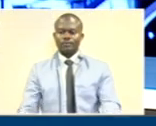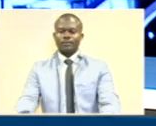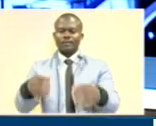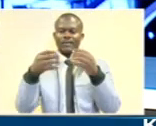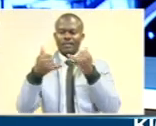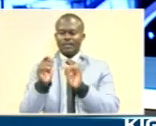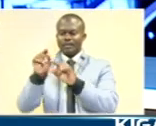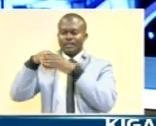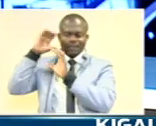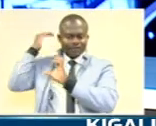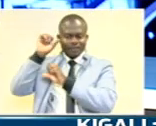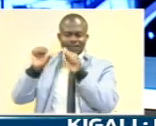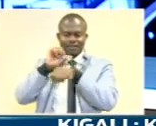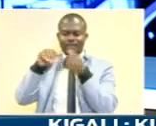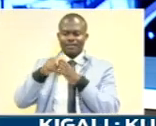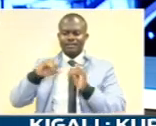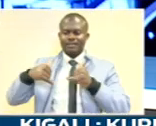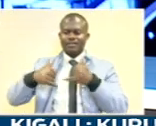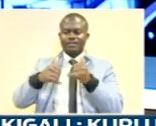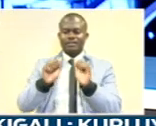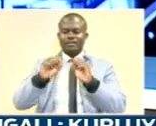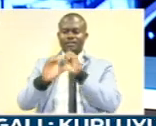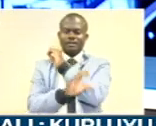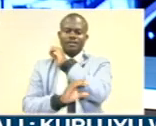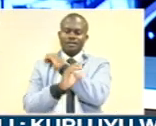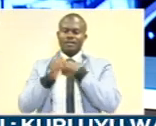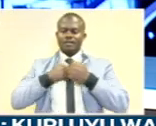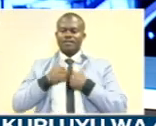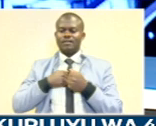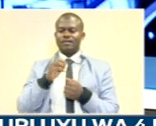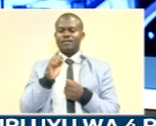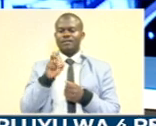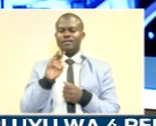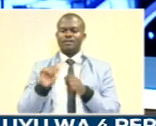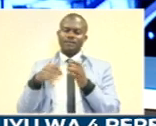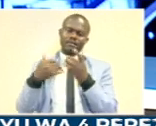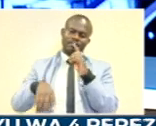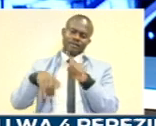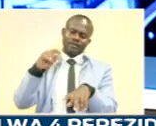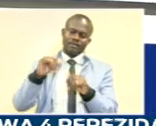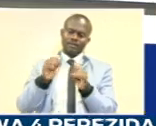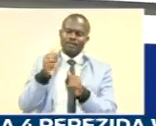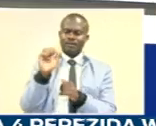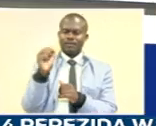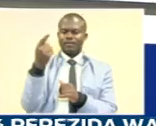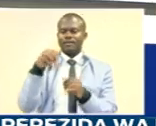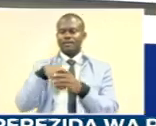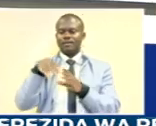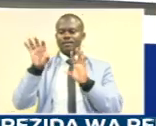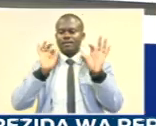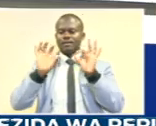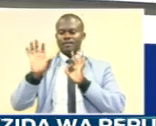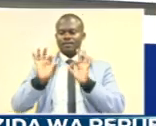Reka dusitwerekeza mu makuru yerekeranye n'imikino aho ikipe y'igihugu y'u Rwanda Amavubi imaze gutsinda rero umukino wa mbere wo mu